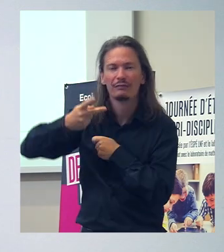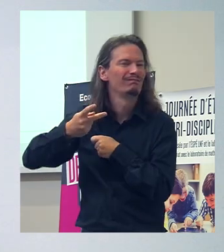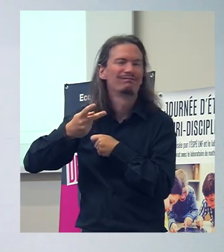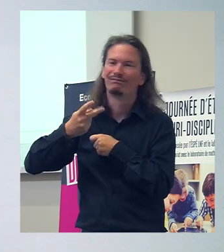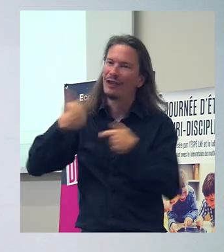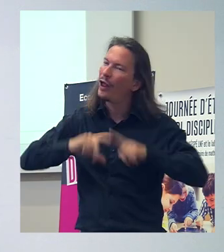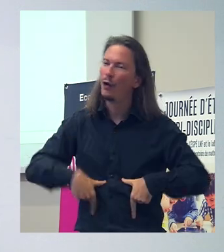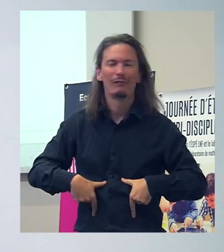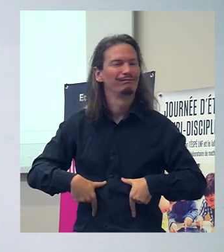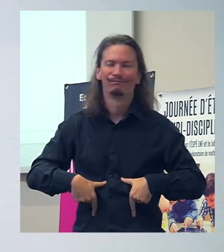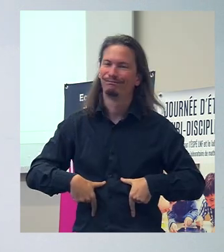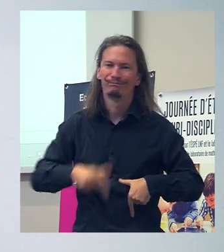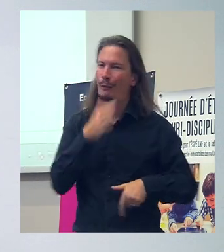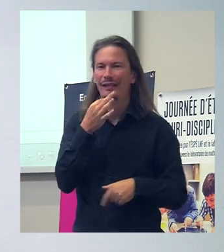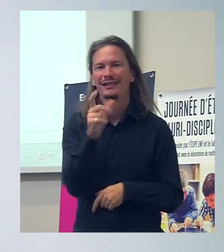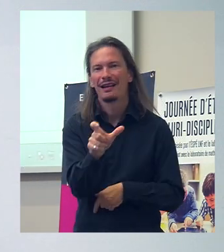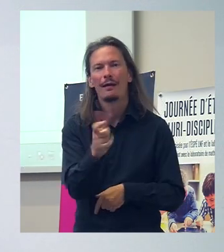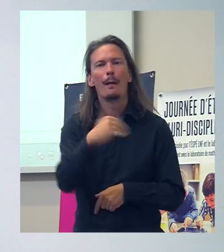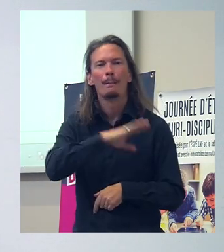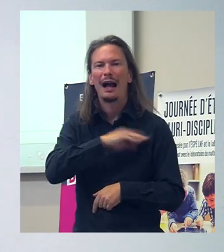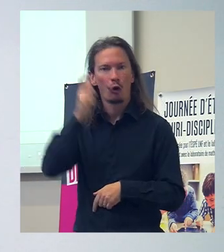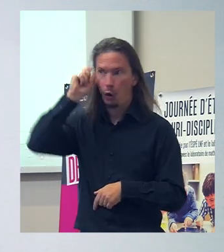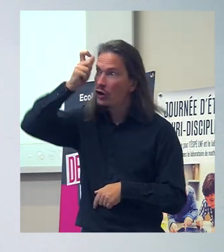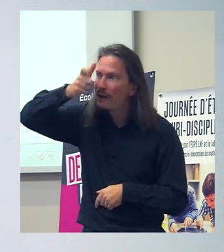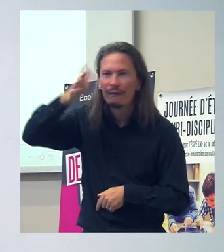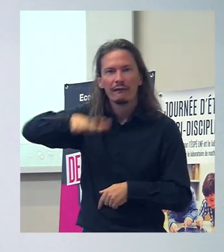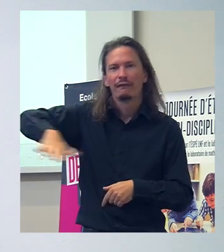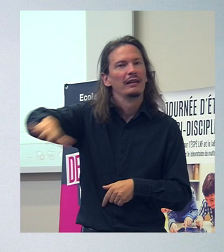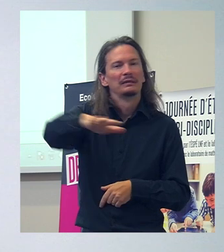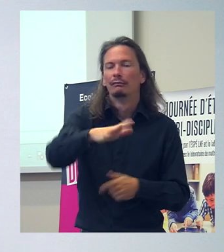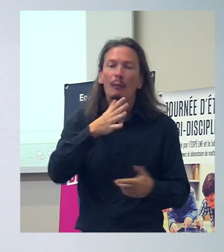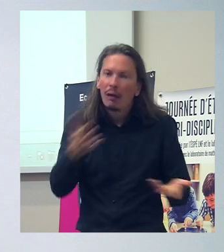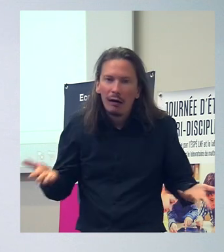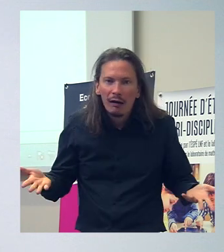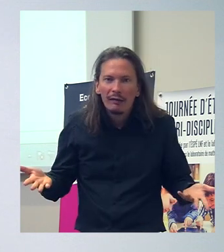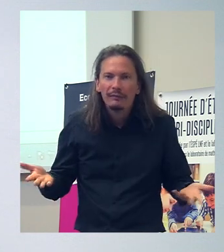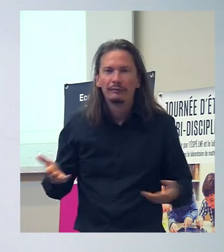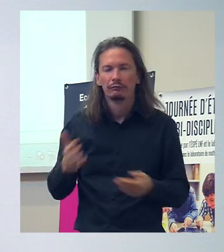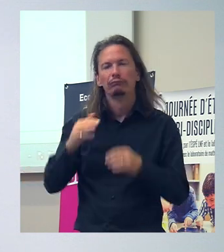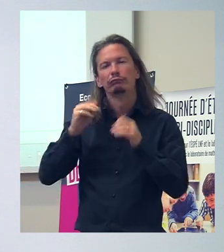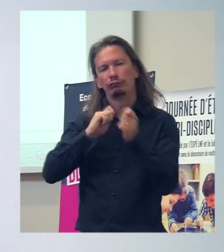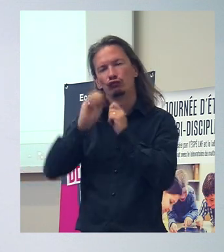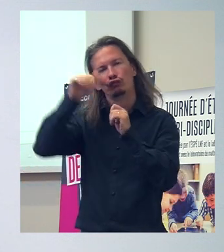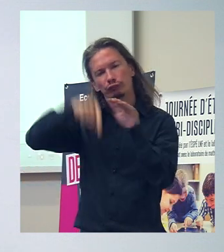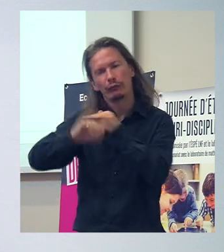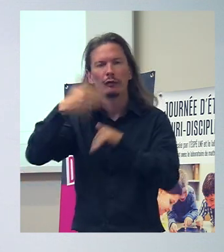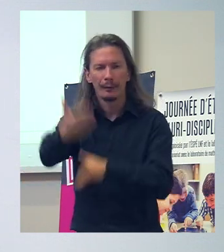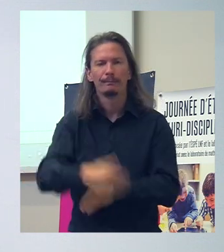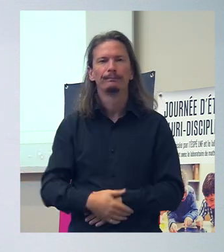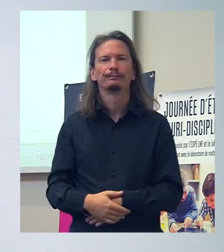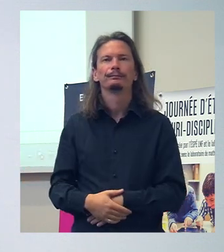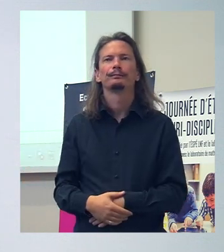philosophique à l'école, tout simplement pour des raisons cognitives évidentes sur lesquelles on pourra revenir dans la discussion si vous le